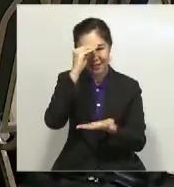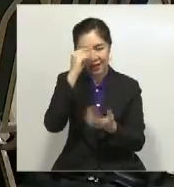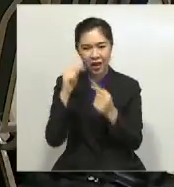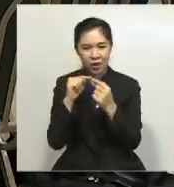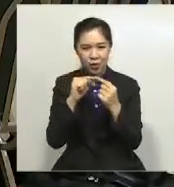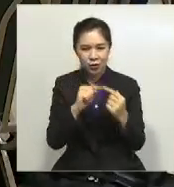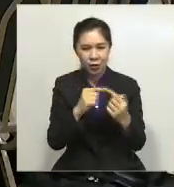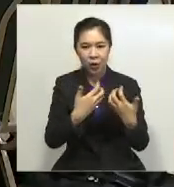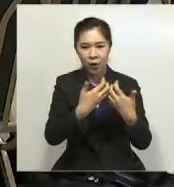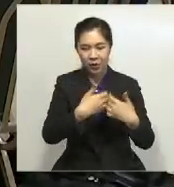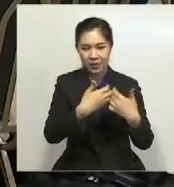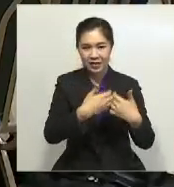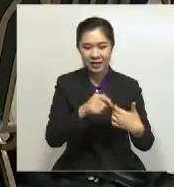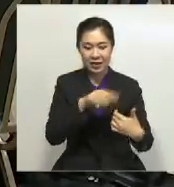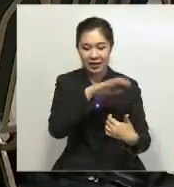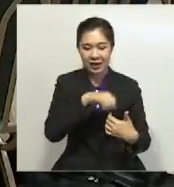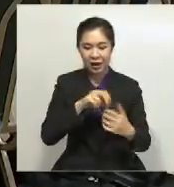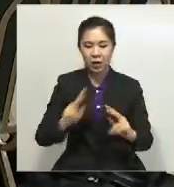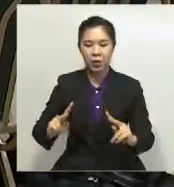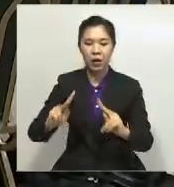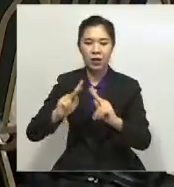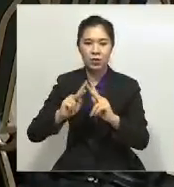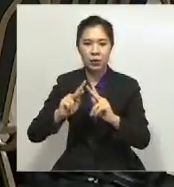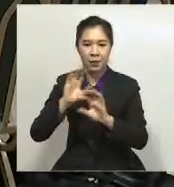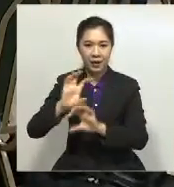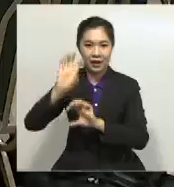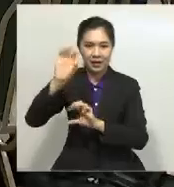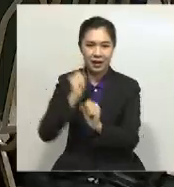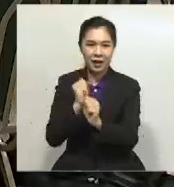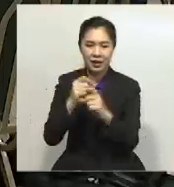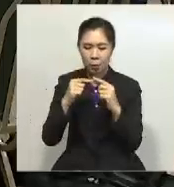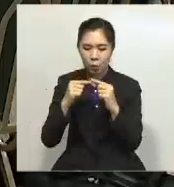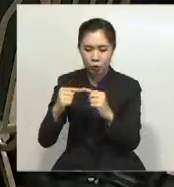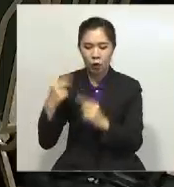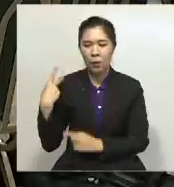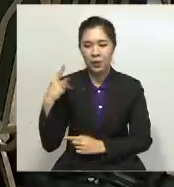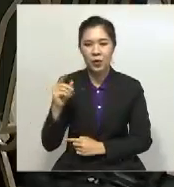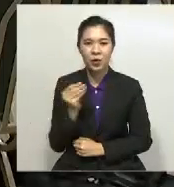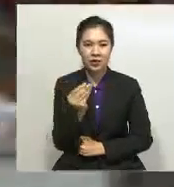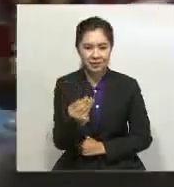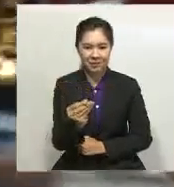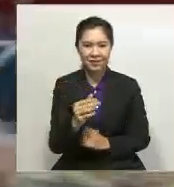อนะคะเครื่องตัดหญ้าเครื่องดังกล่าวนะคะให้กับกระทรวงมหาดไทยนำไปพัฒนาต่อยอดให้เกิดประโยชน์ค่ะ